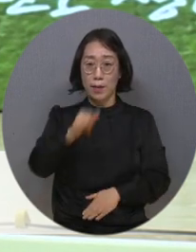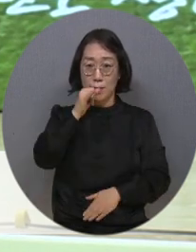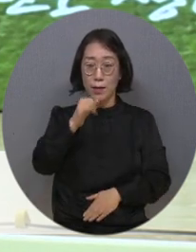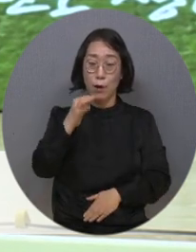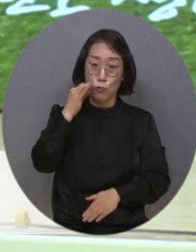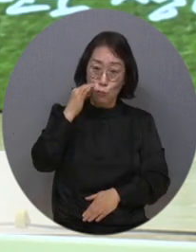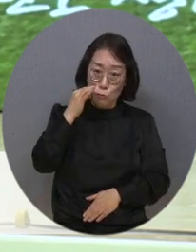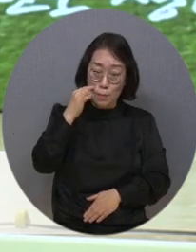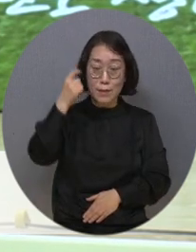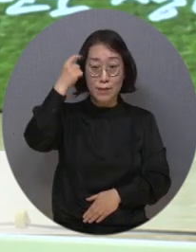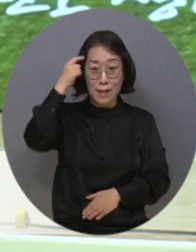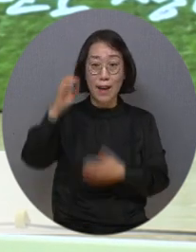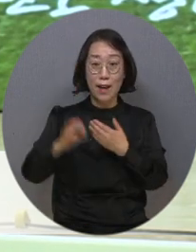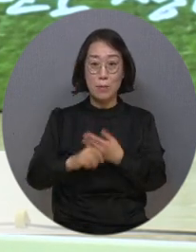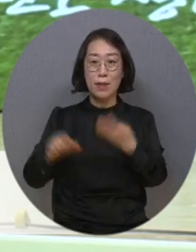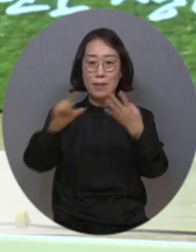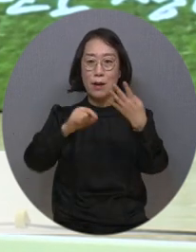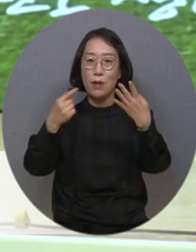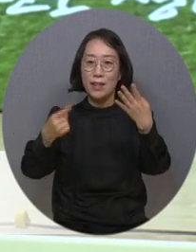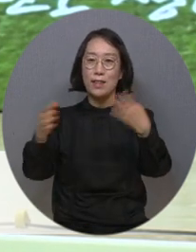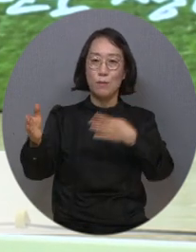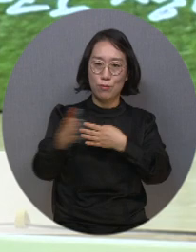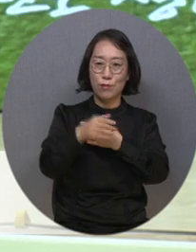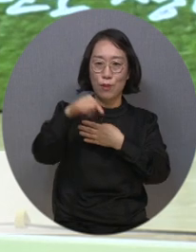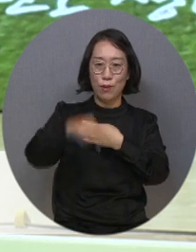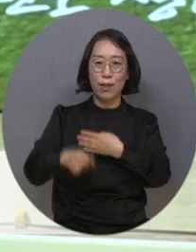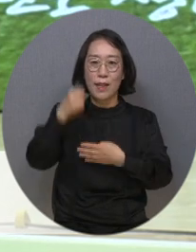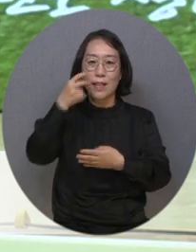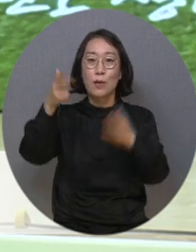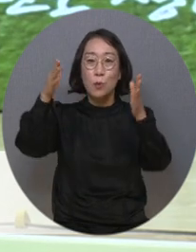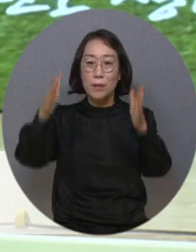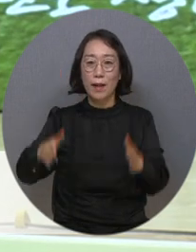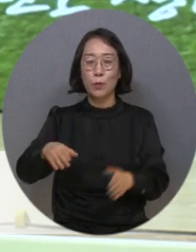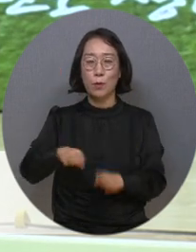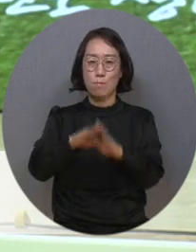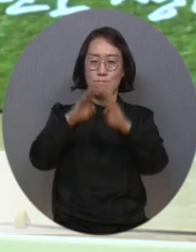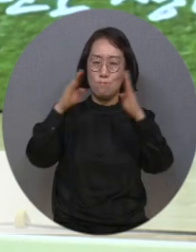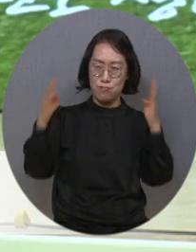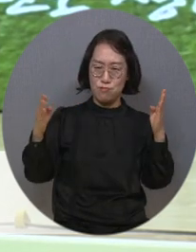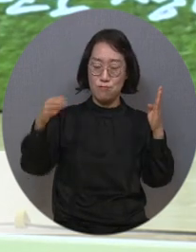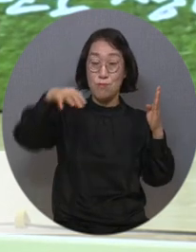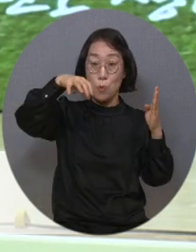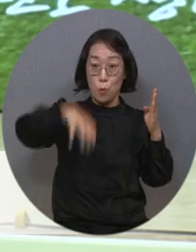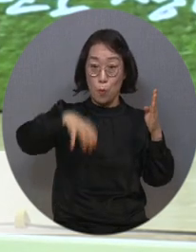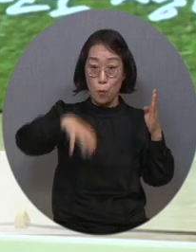궁금하신 분들은 4월 1일부터 7달 동안 열리는 순천만